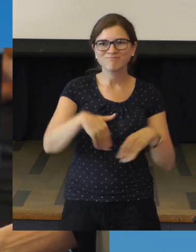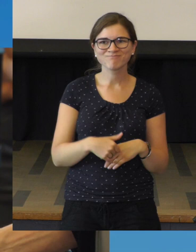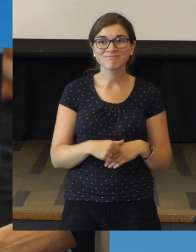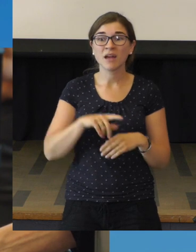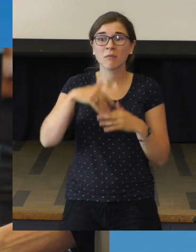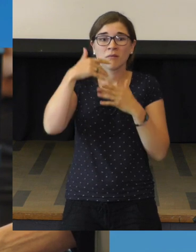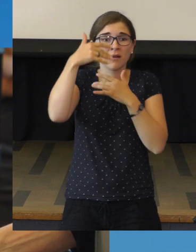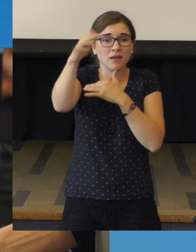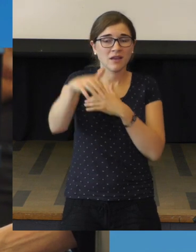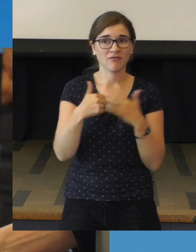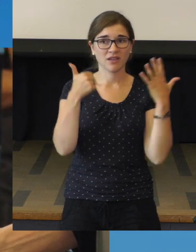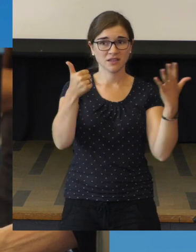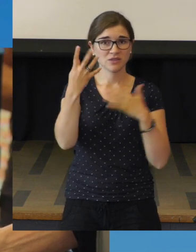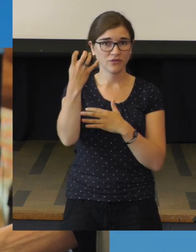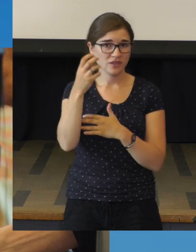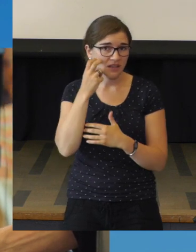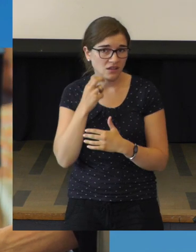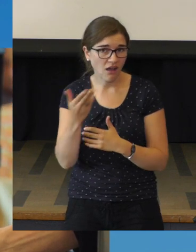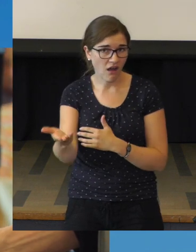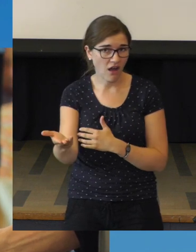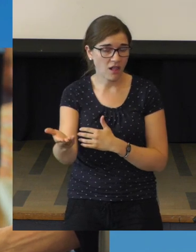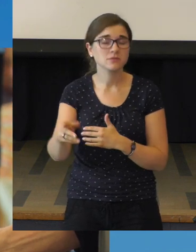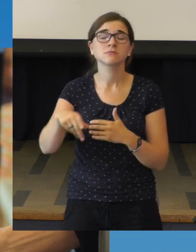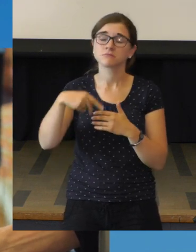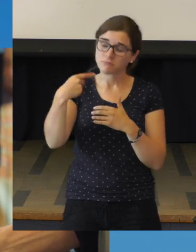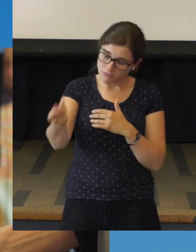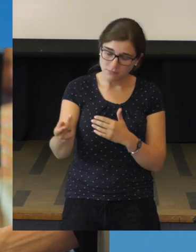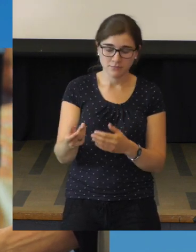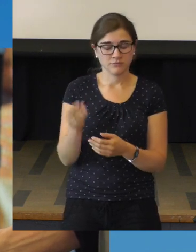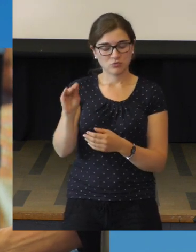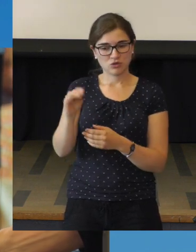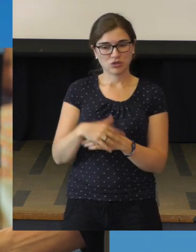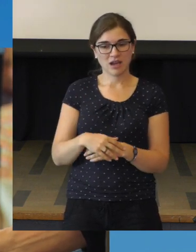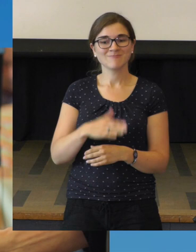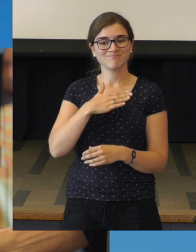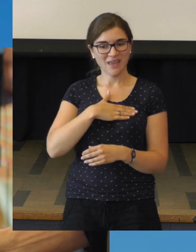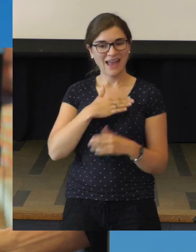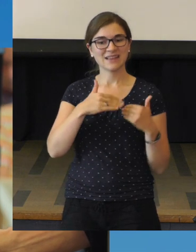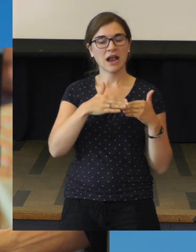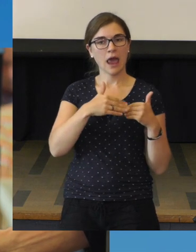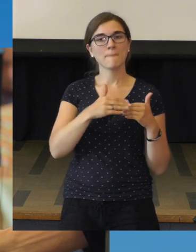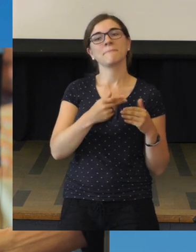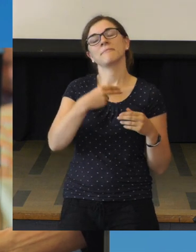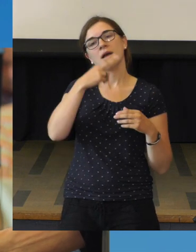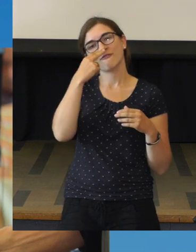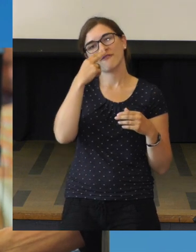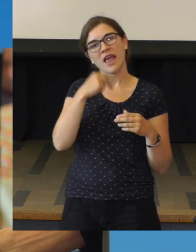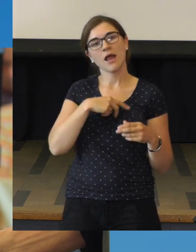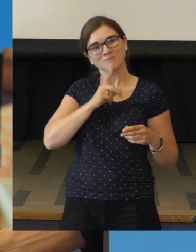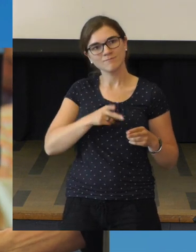46 Jahren empfohlen hat, eher noch älter wird, diesen Herzklappenfehler reparieren zu